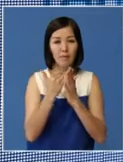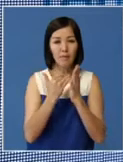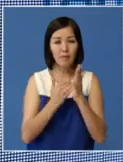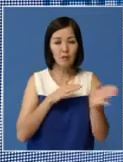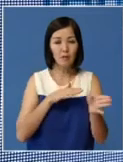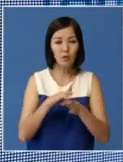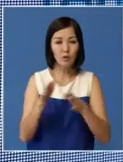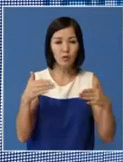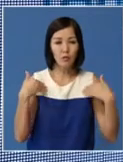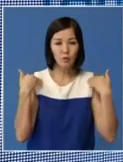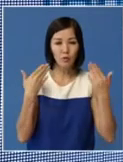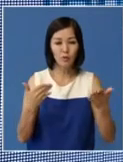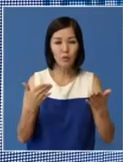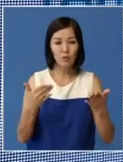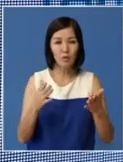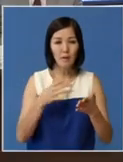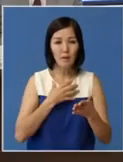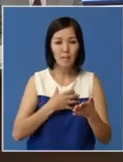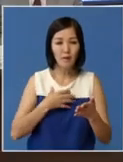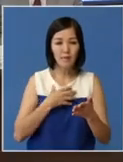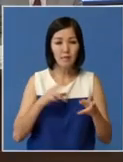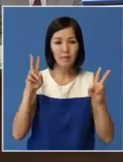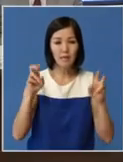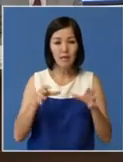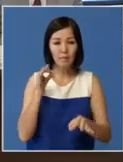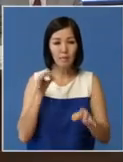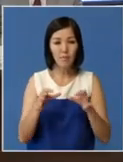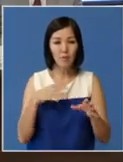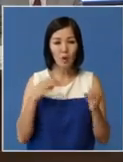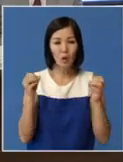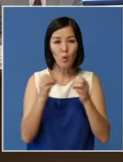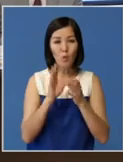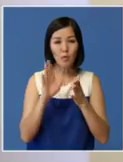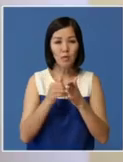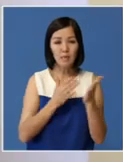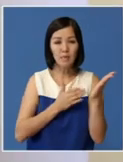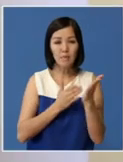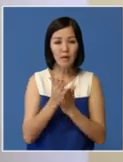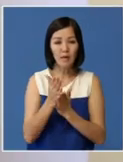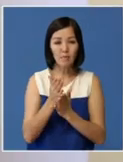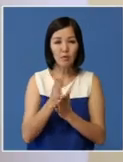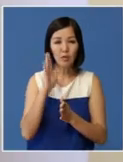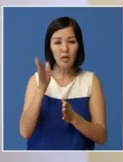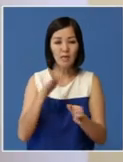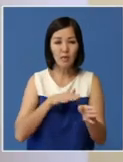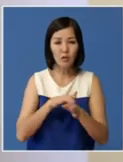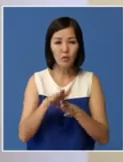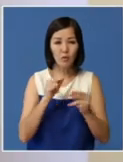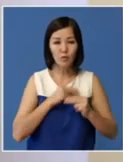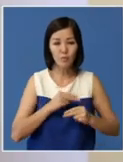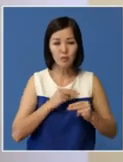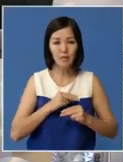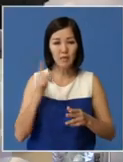ұсыныстар айтылып, маңызды мәселелер қаралды. Сонымен қатар елбасы ұсынған 10 негізгі бағыт бойынша алда атқарылар жұмыс барысы